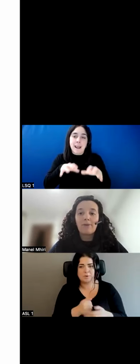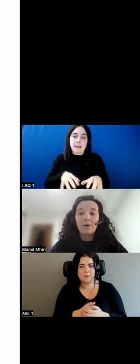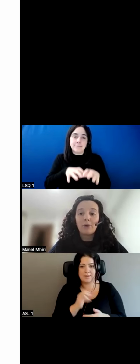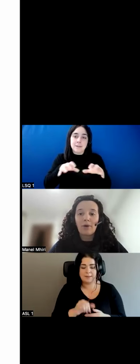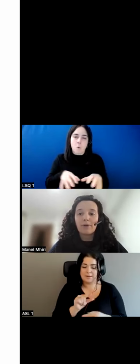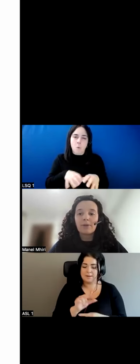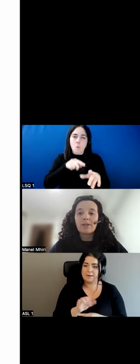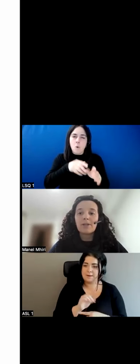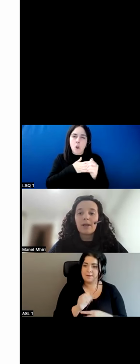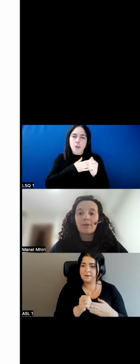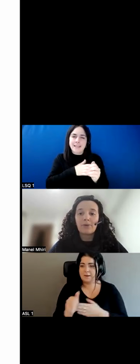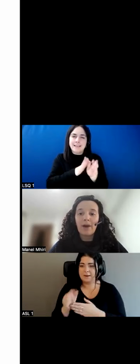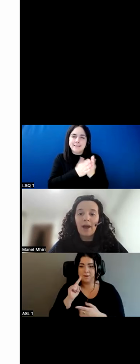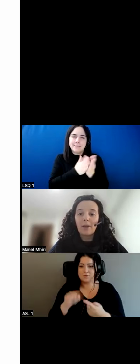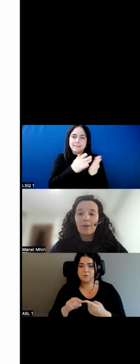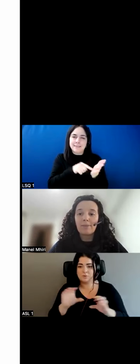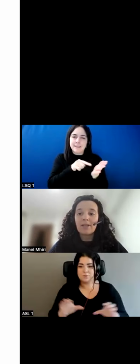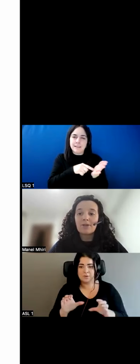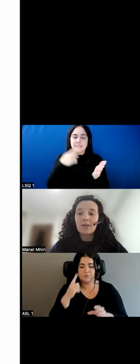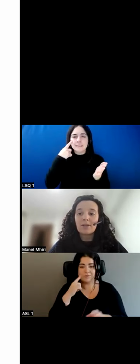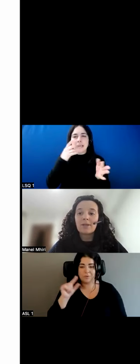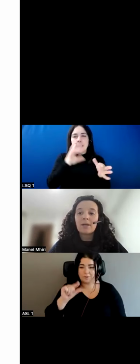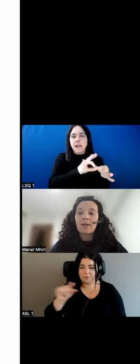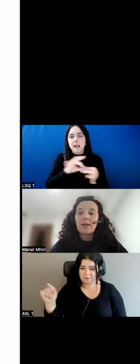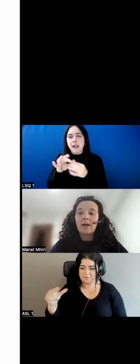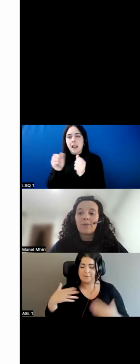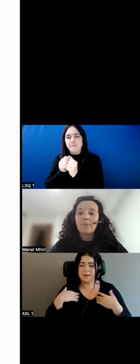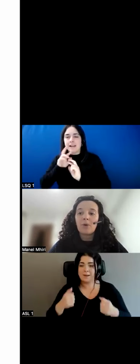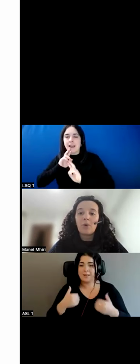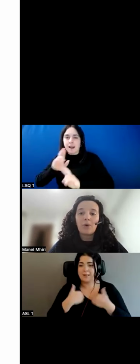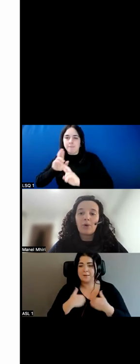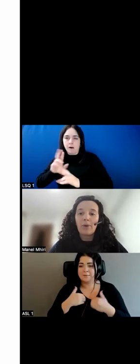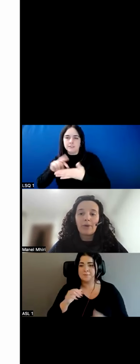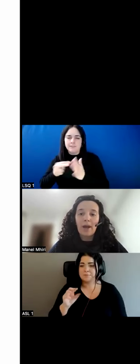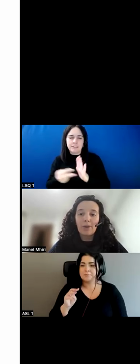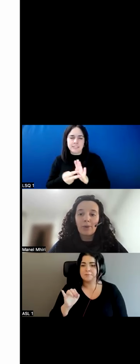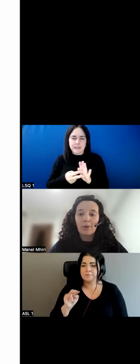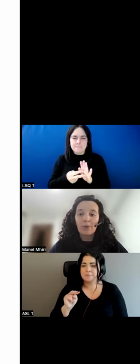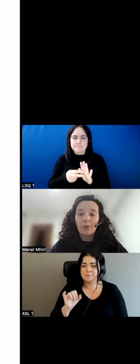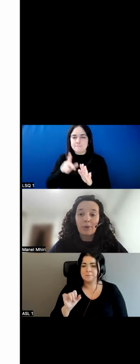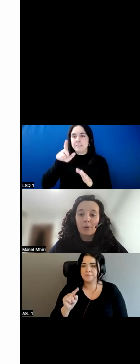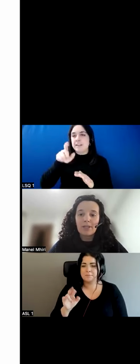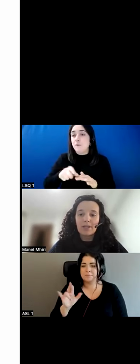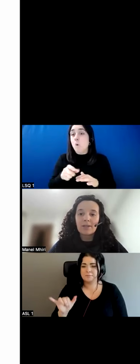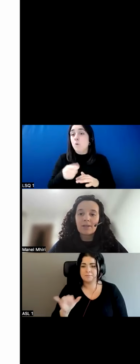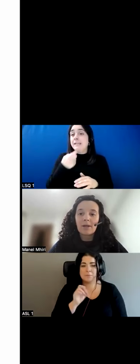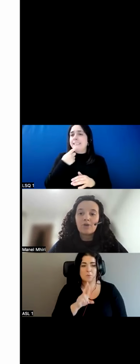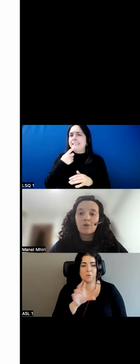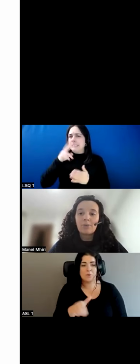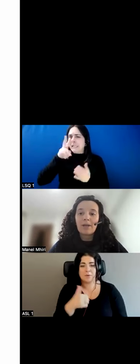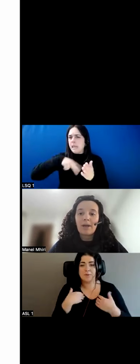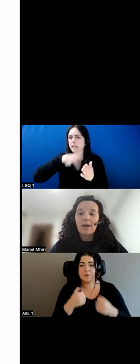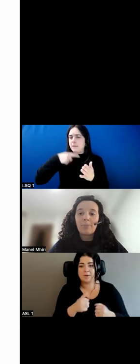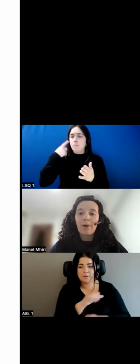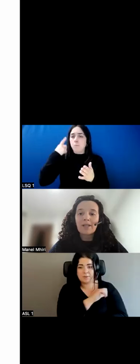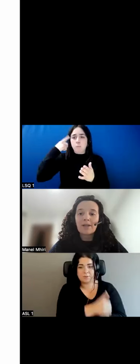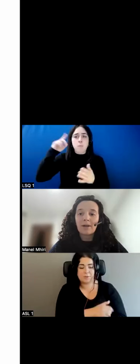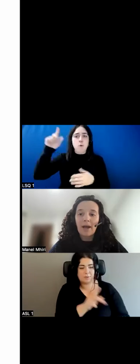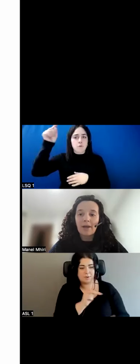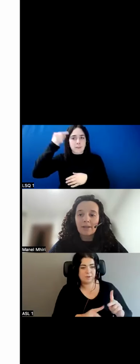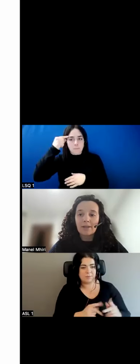guide aura pour objectif d'être distribué au gouvernement, au ministère de